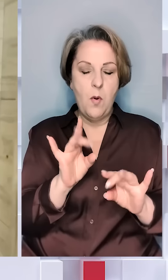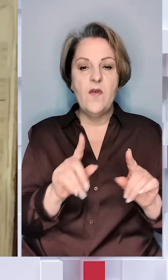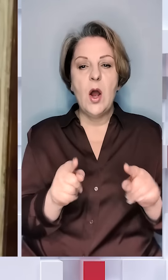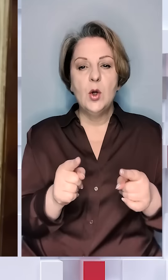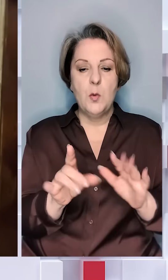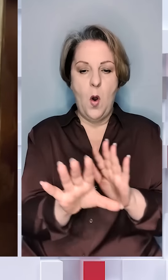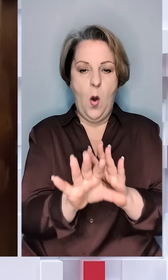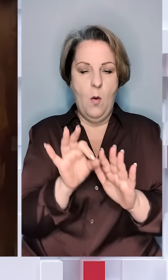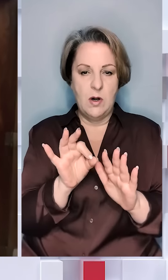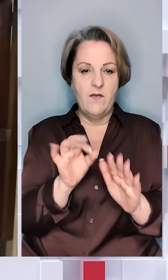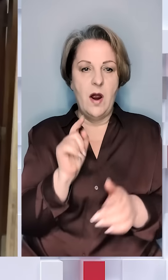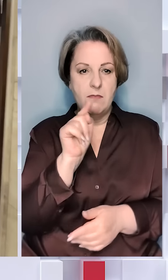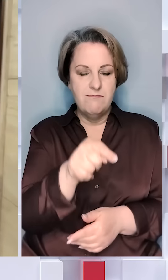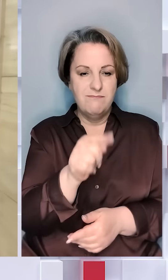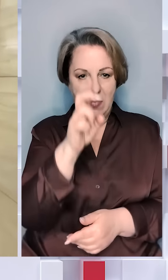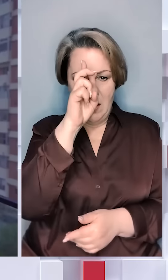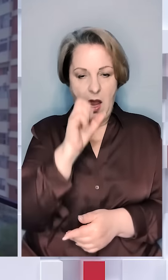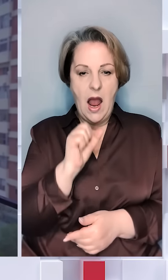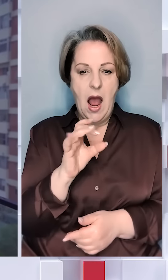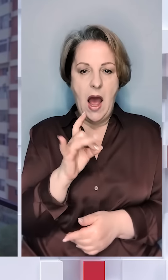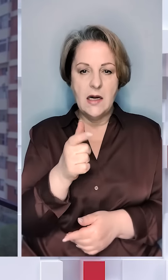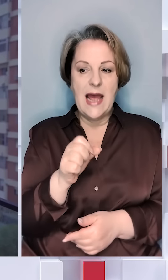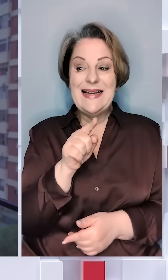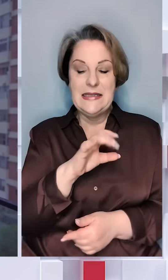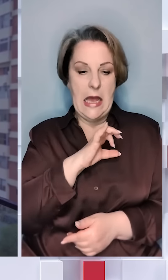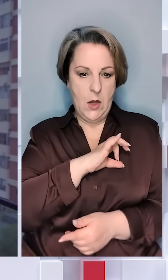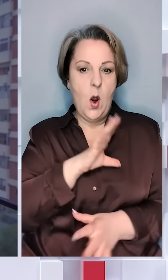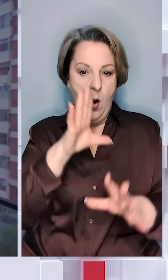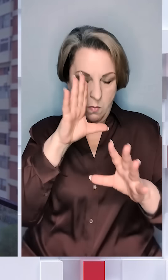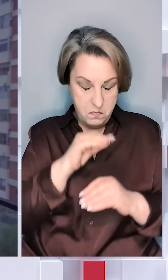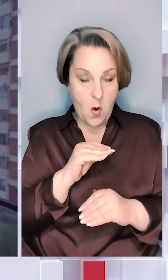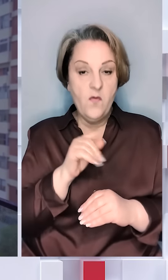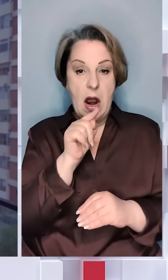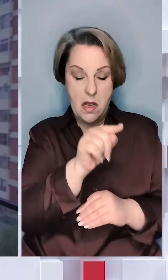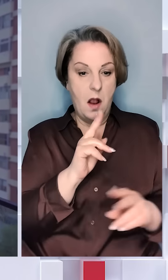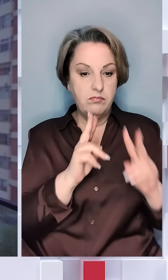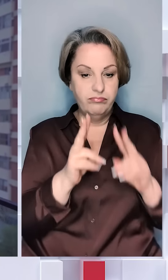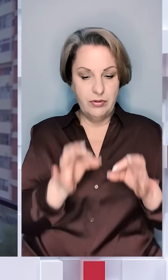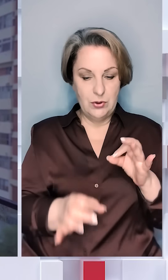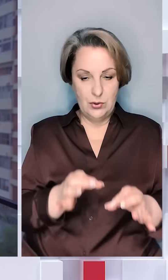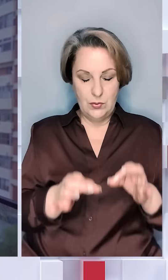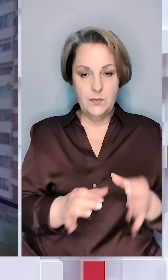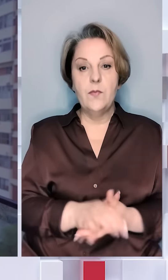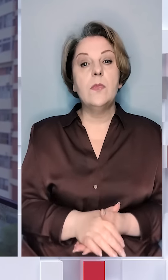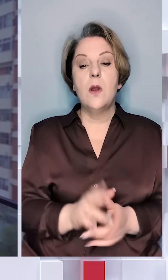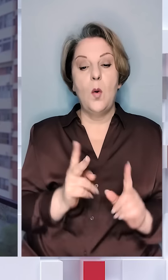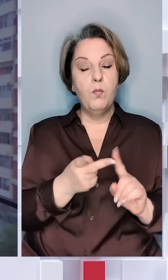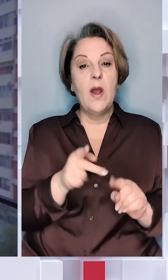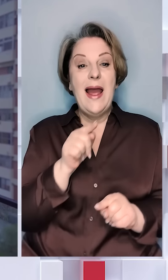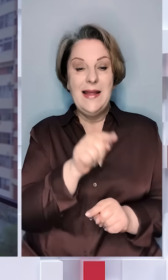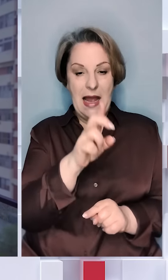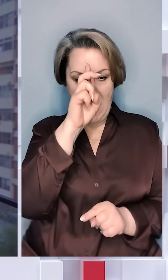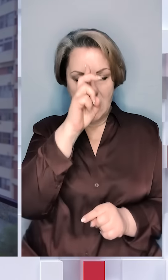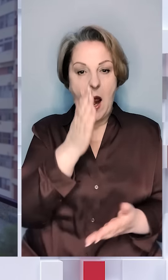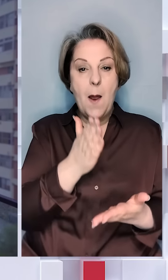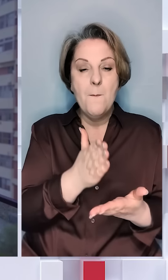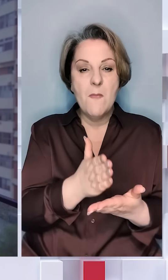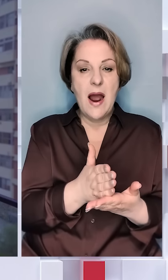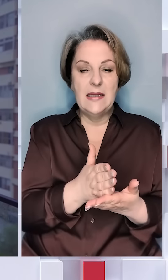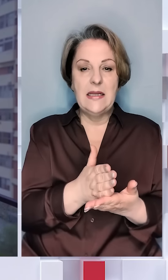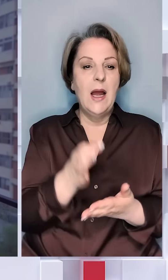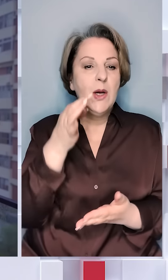пояснює, чому обрали саме Аргентину. По-перше, це юридично можливо. По-друге, тому що ця країна